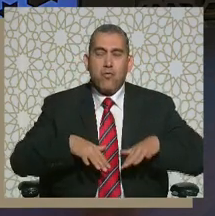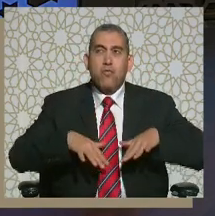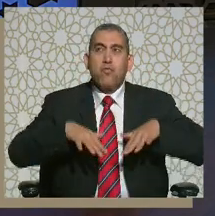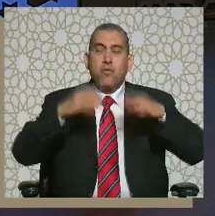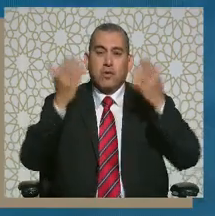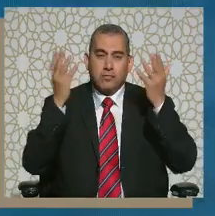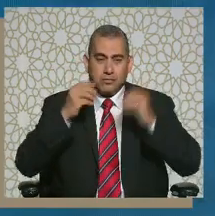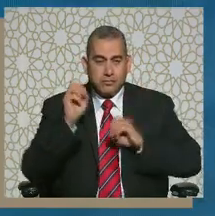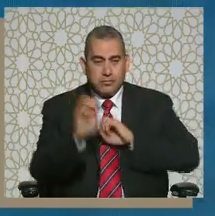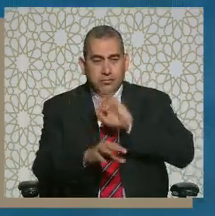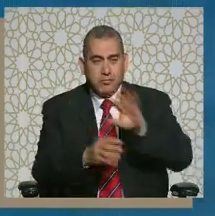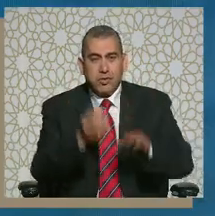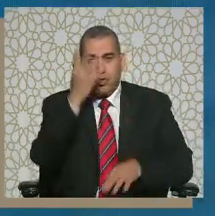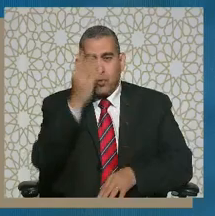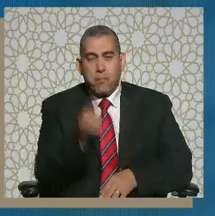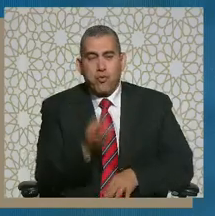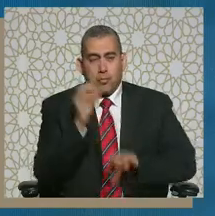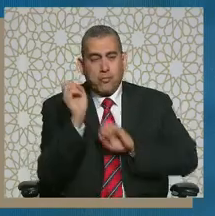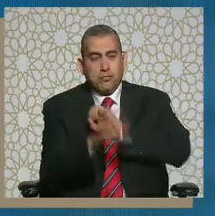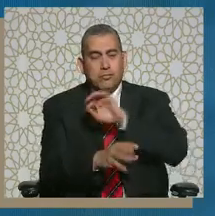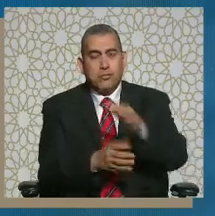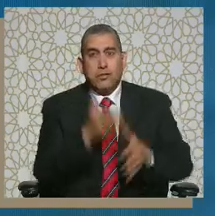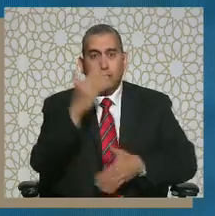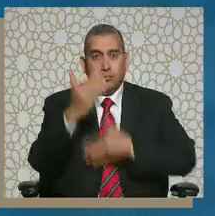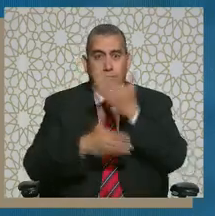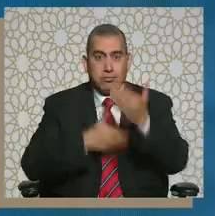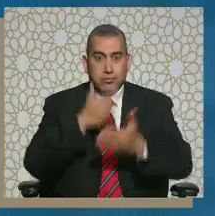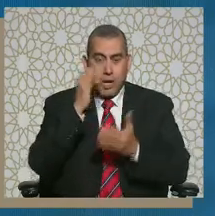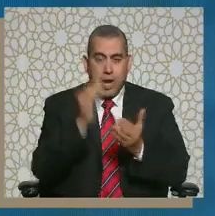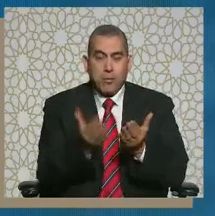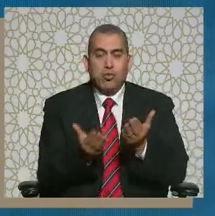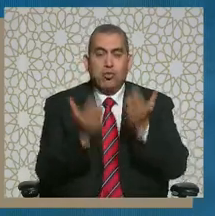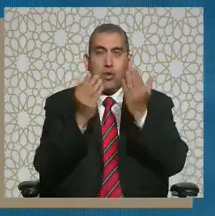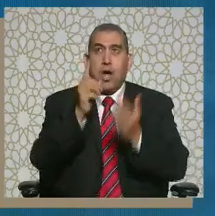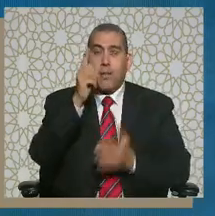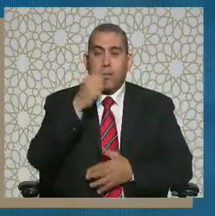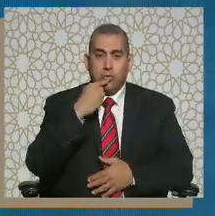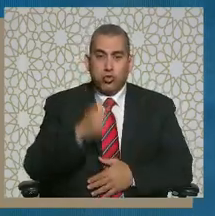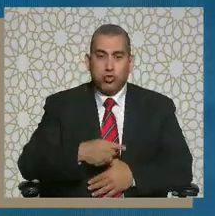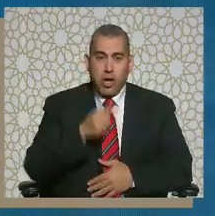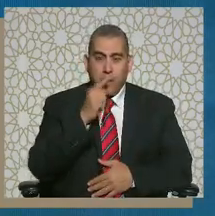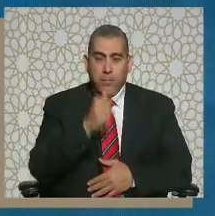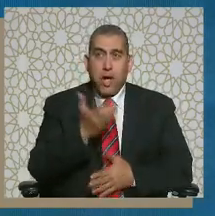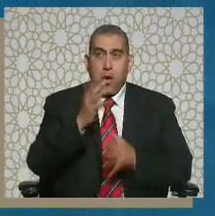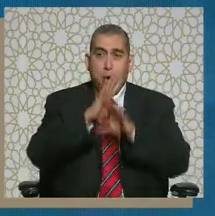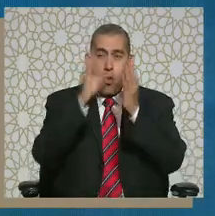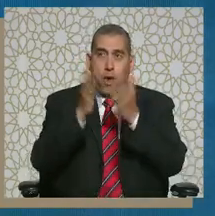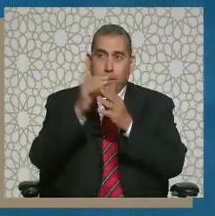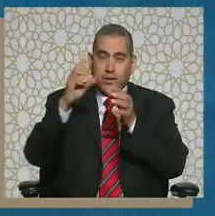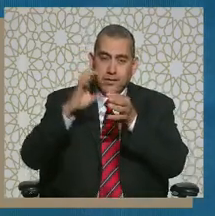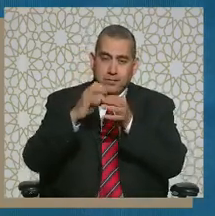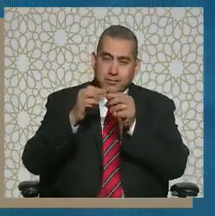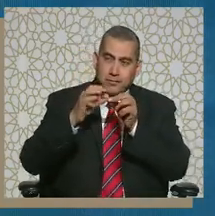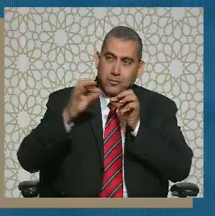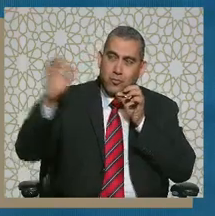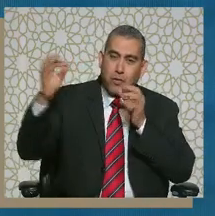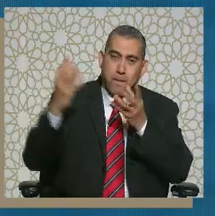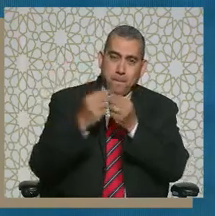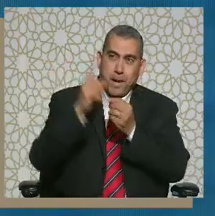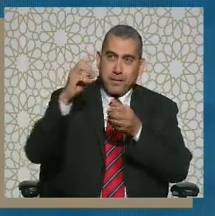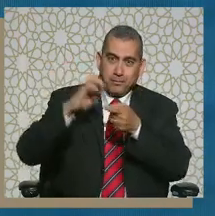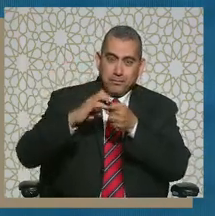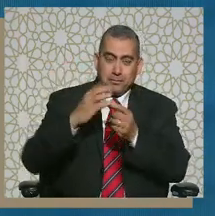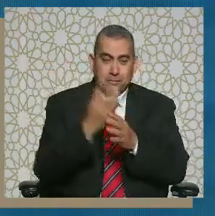الليل النهار فدما مدد ربنا نازل فما كان لله دم واتصل فيكون في ميلاد